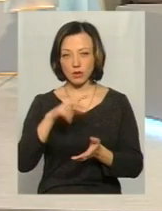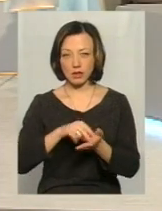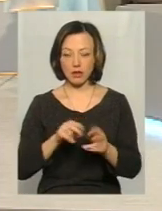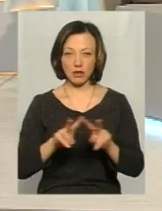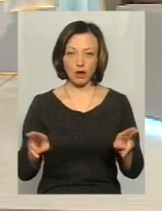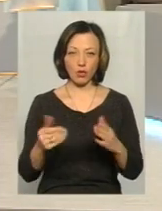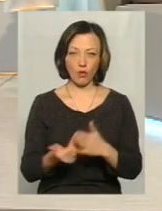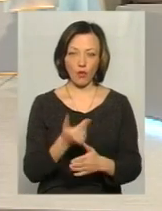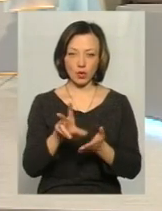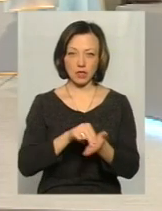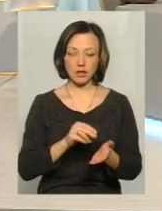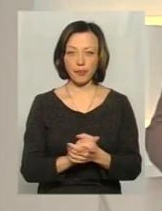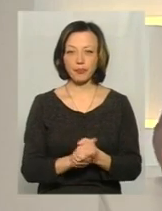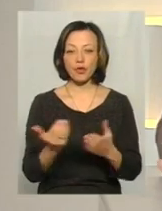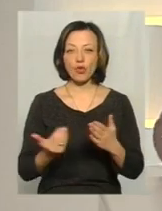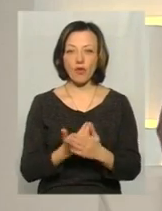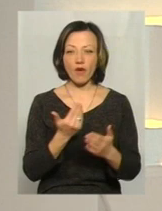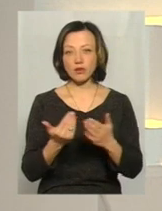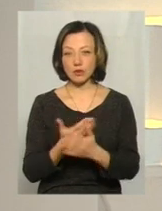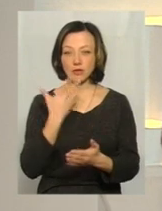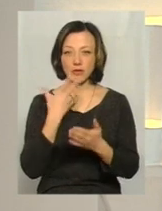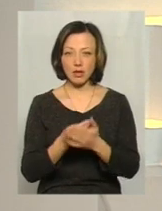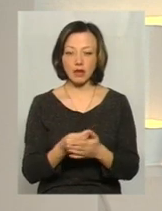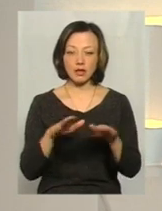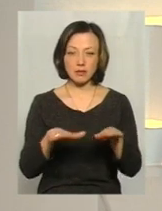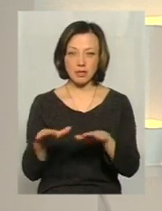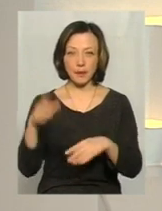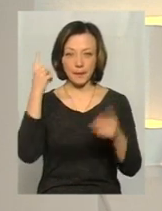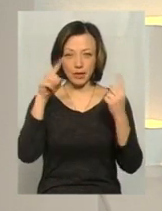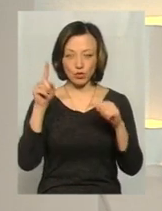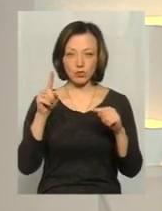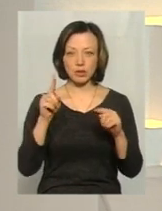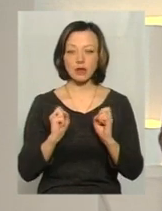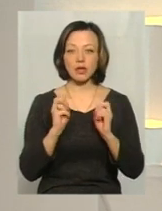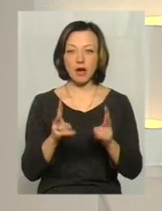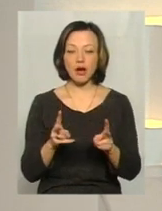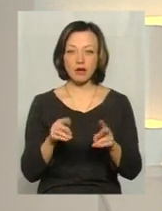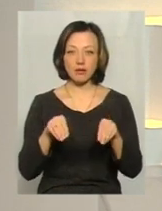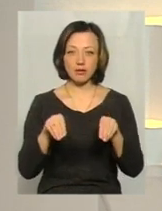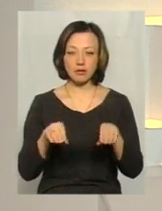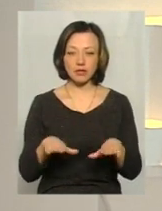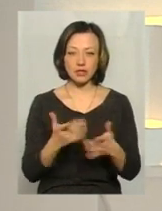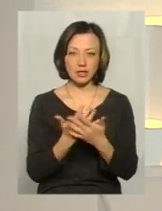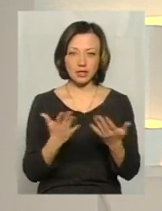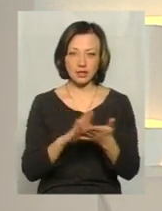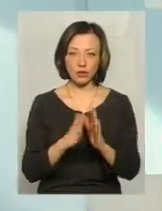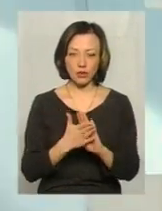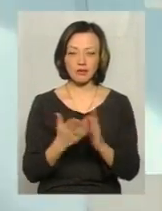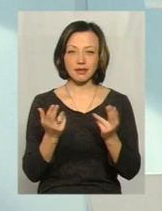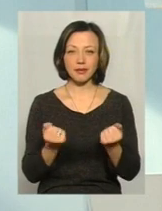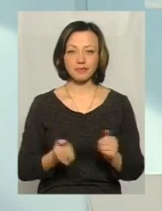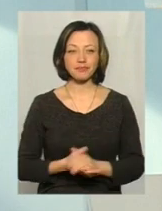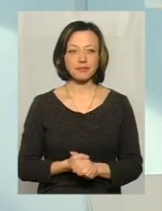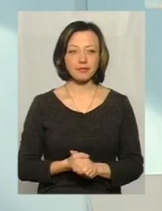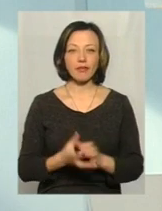так і нового. Тобто новації інноваціями, все одно на місцях придумуєте, як виходити з різних ситуацій. Звичайно. Так?